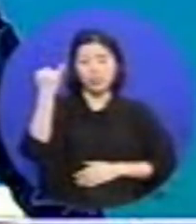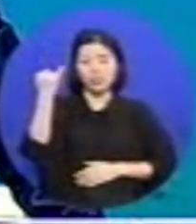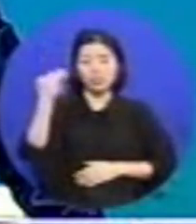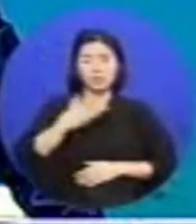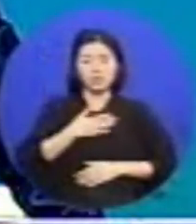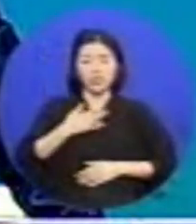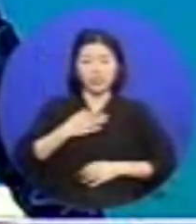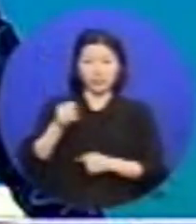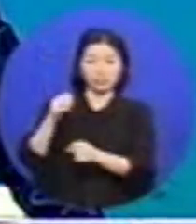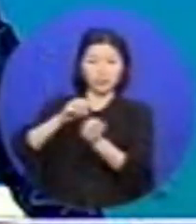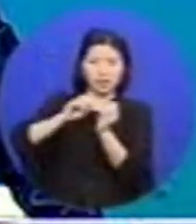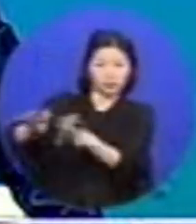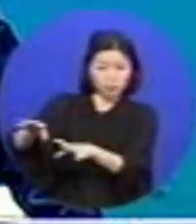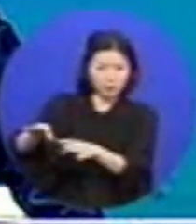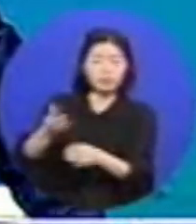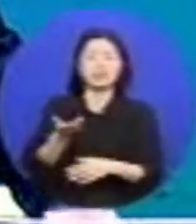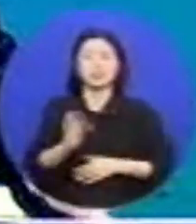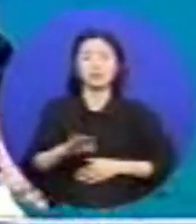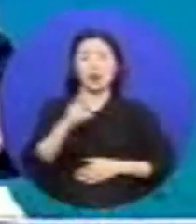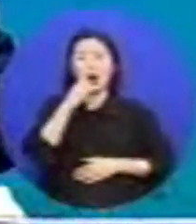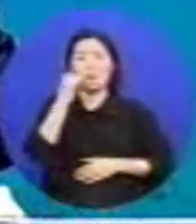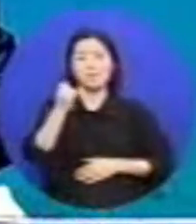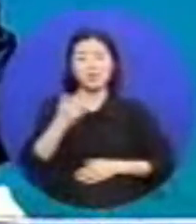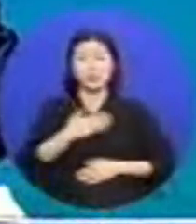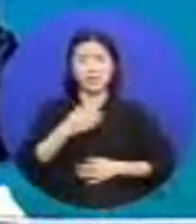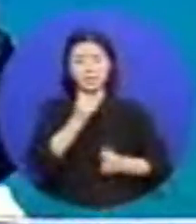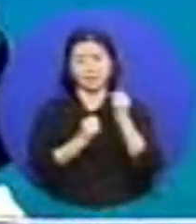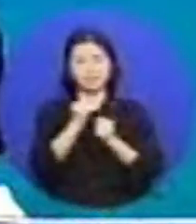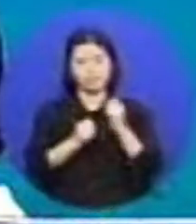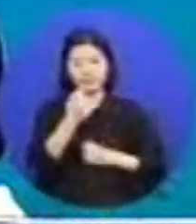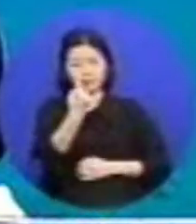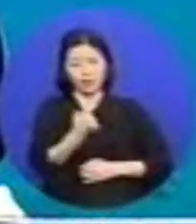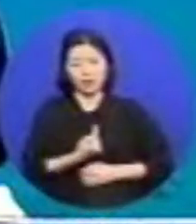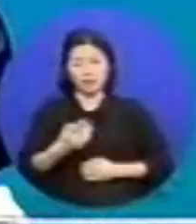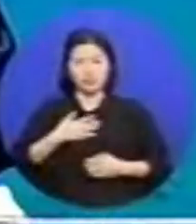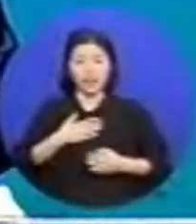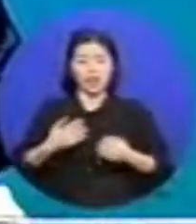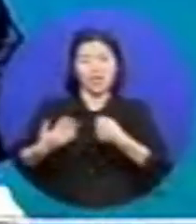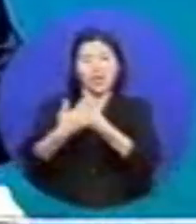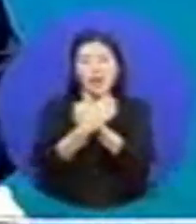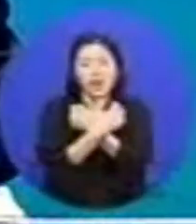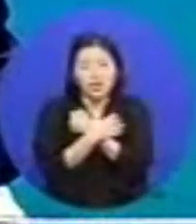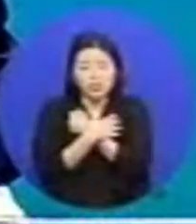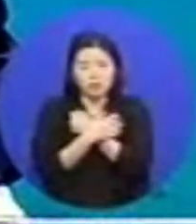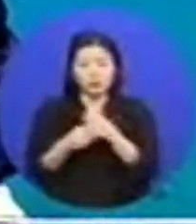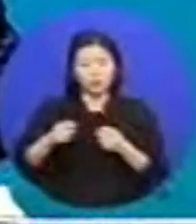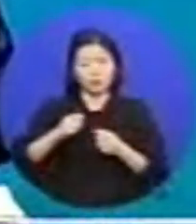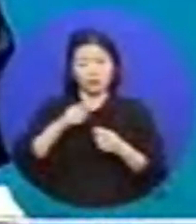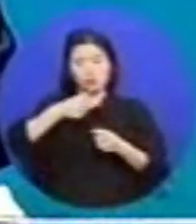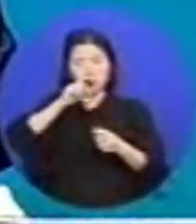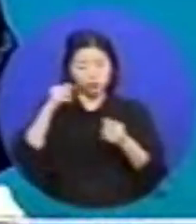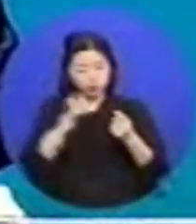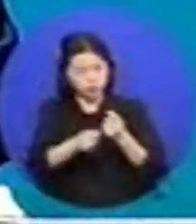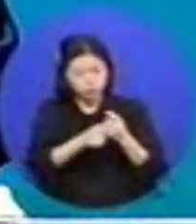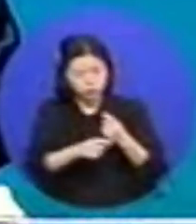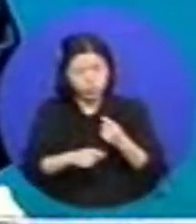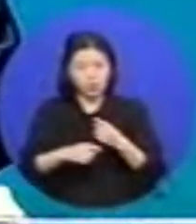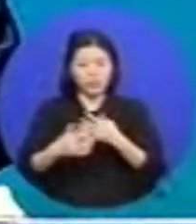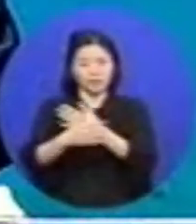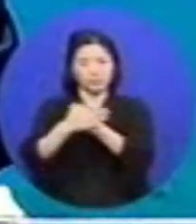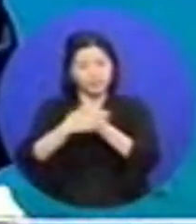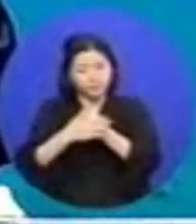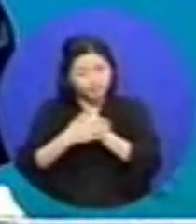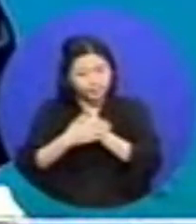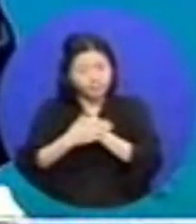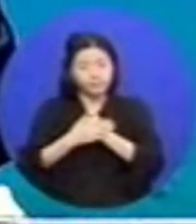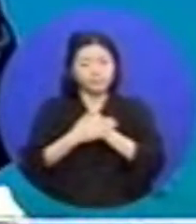하지만 엄마는 나에게 달려와서 나를 끌어안아주고 그리고 씻겨주고 달래주고 그렇게 하지